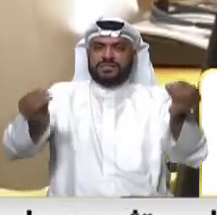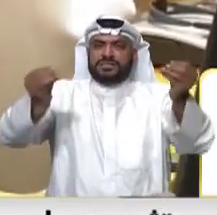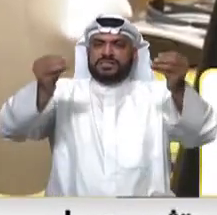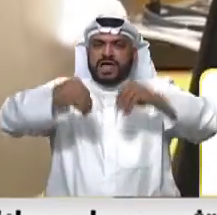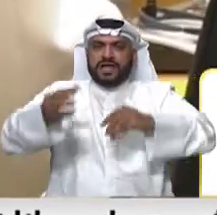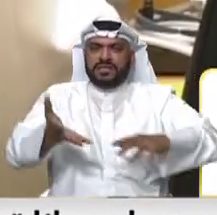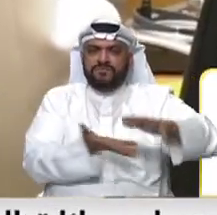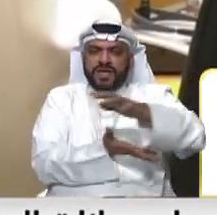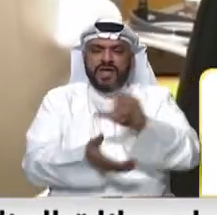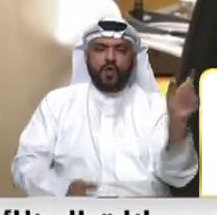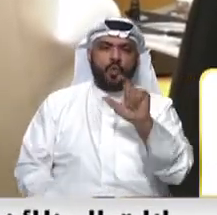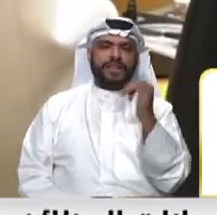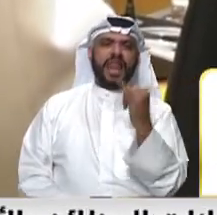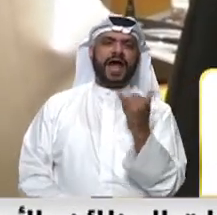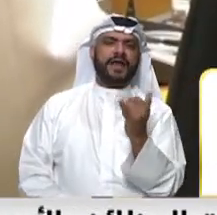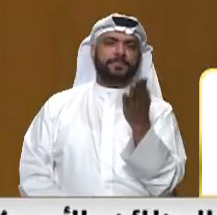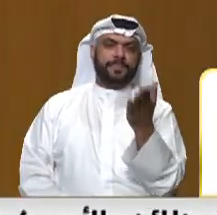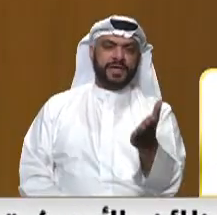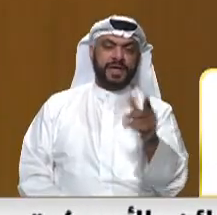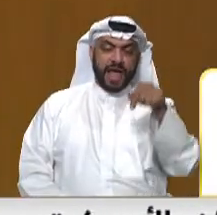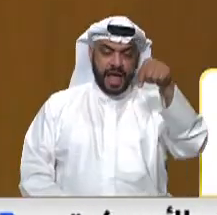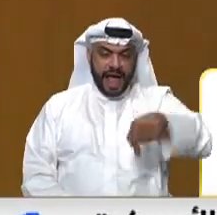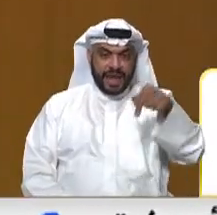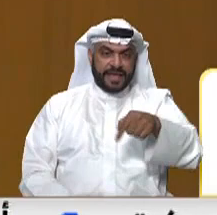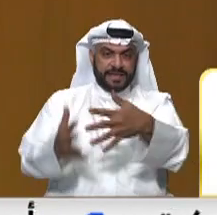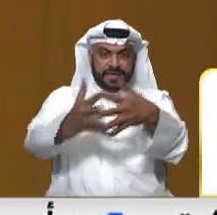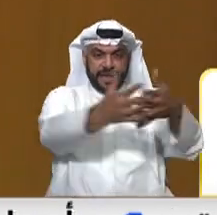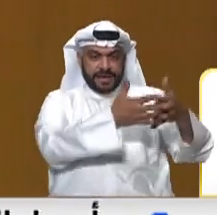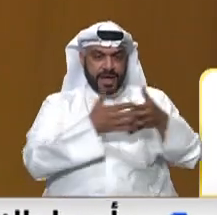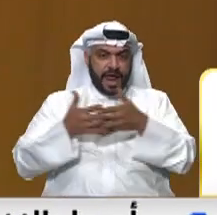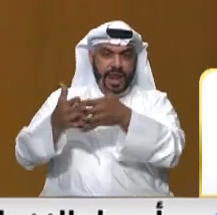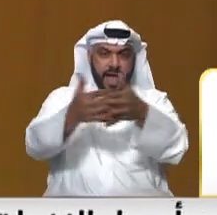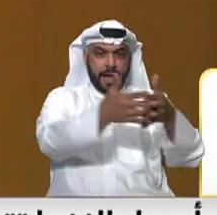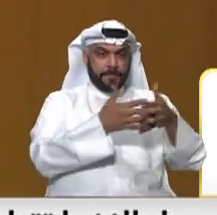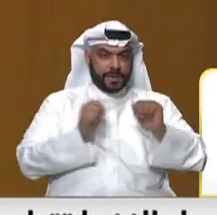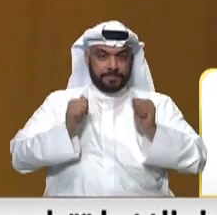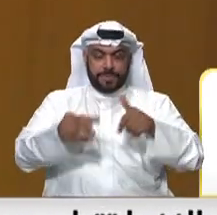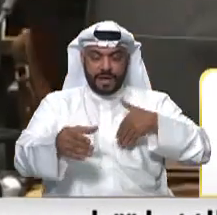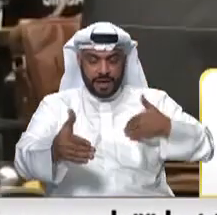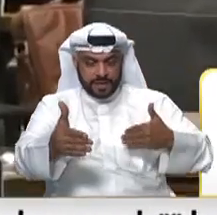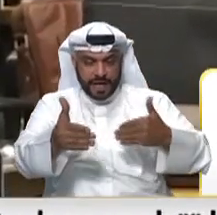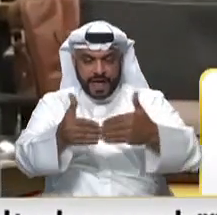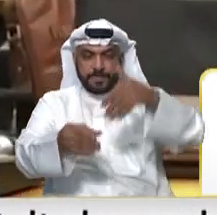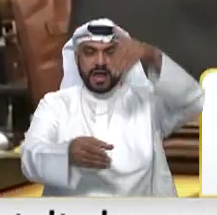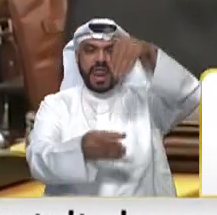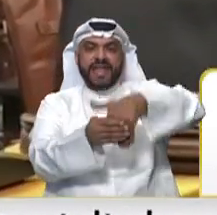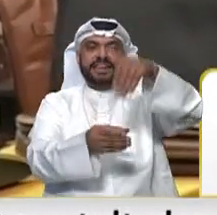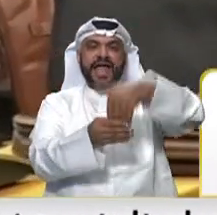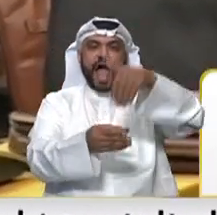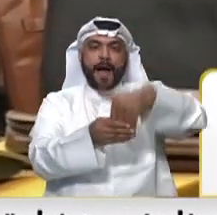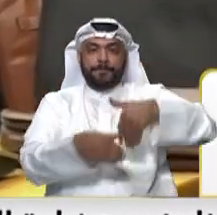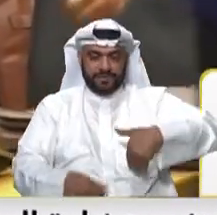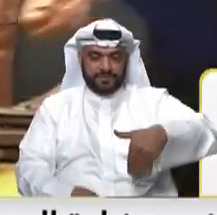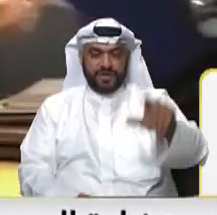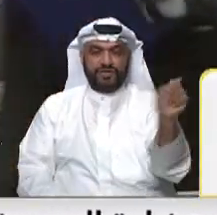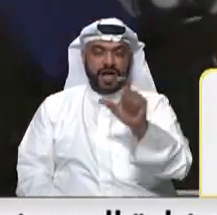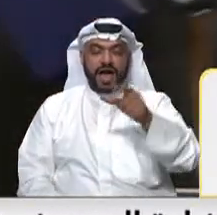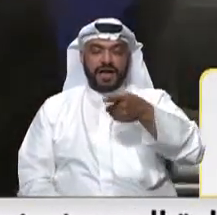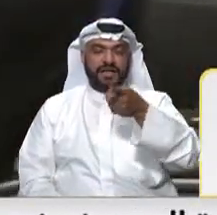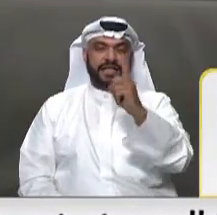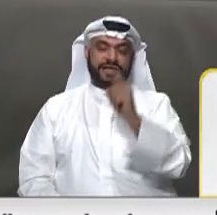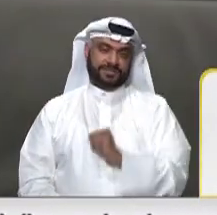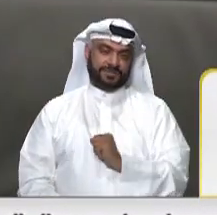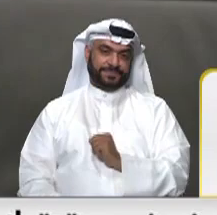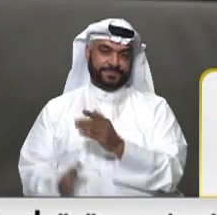في الشرق الاوسط في وقت تستعد فيه الولايات المتحده لانتخابات الرئاسيه ستجري في نوفمبر القادم